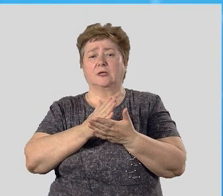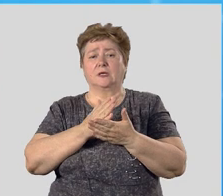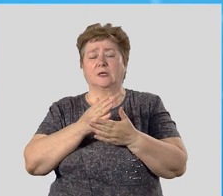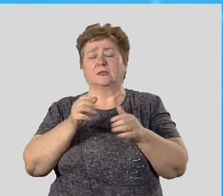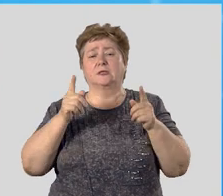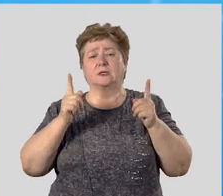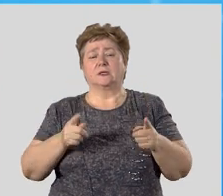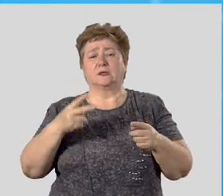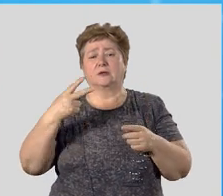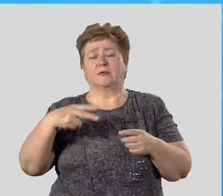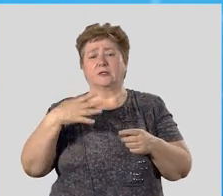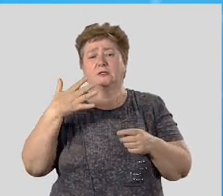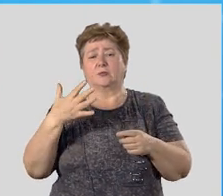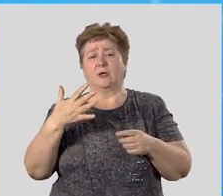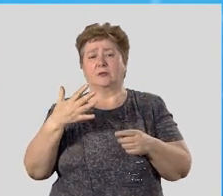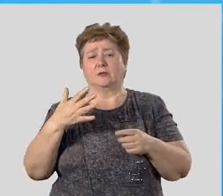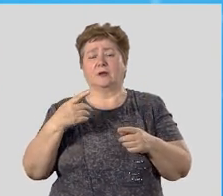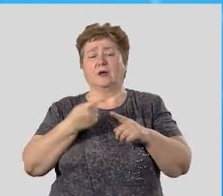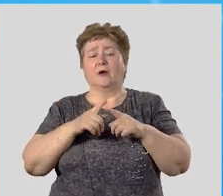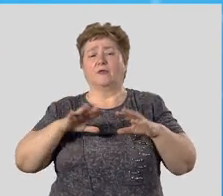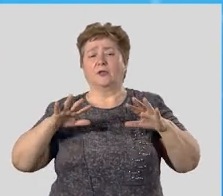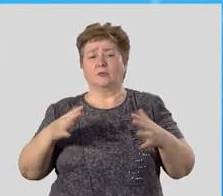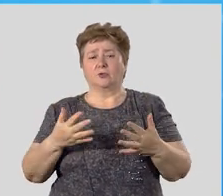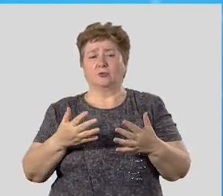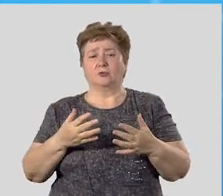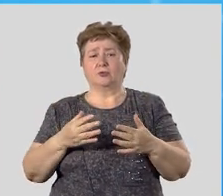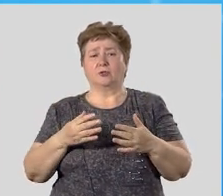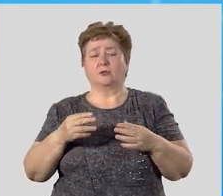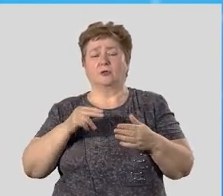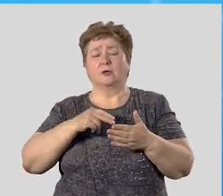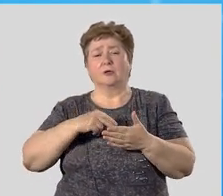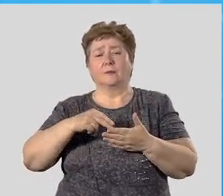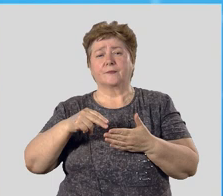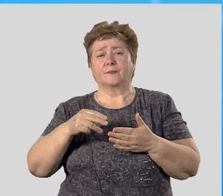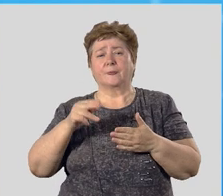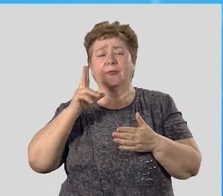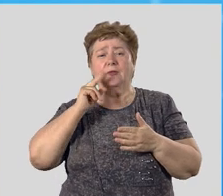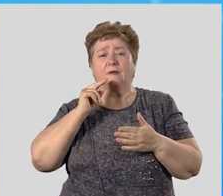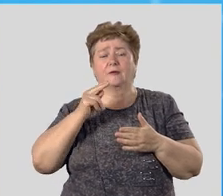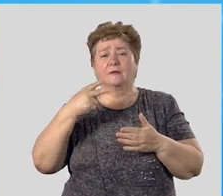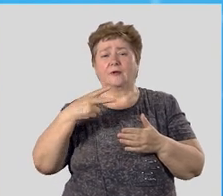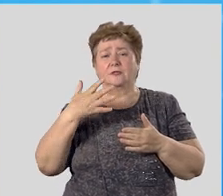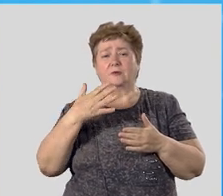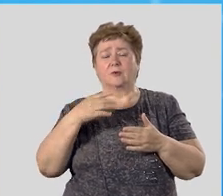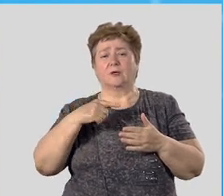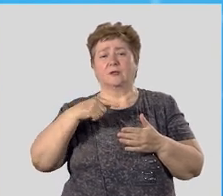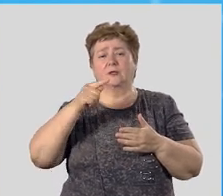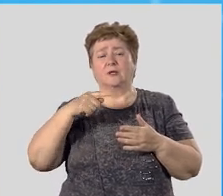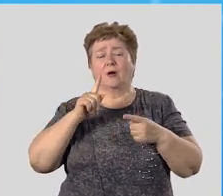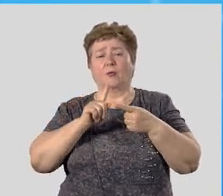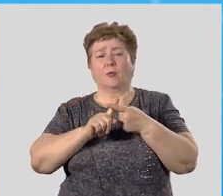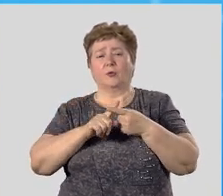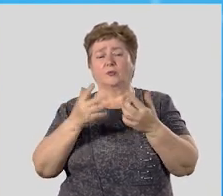на отрезке 25. В этом случае, поставив перед цифрой 25 знак